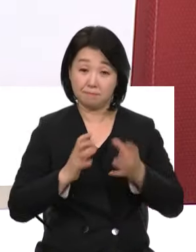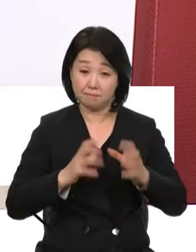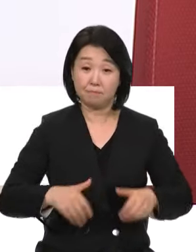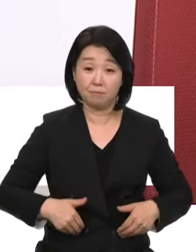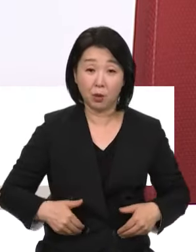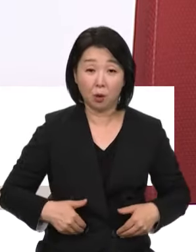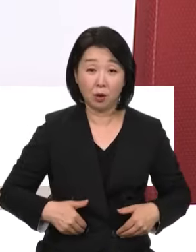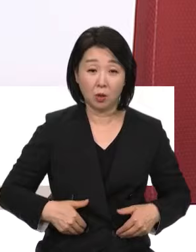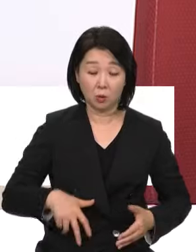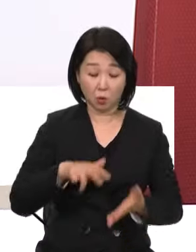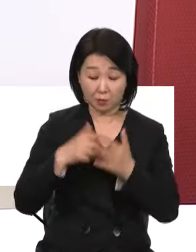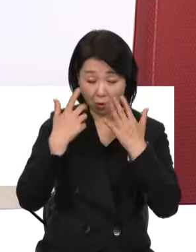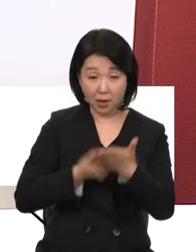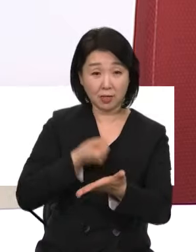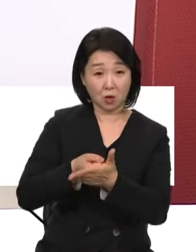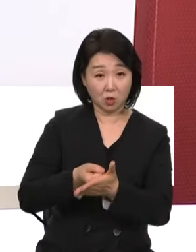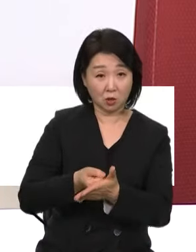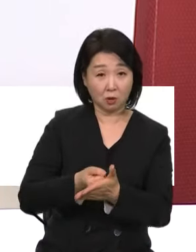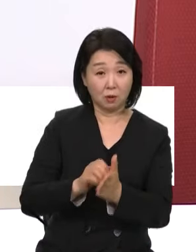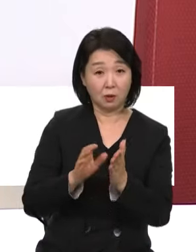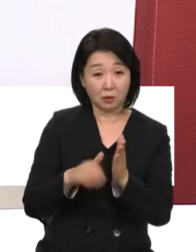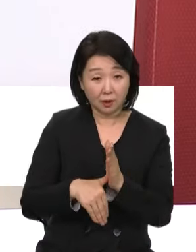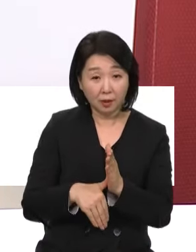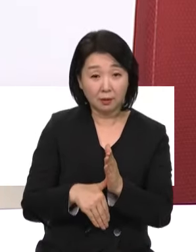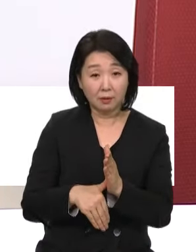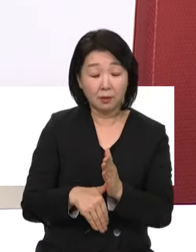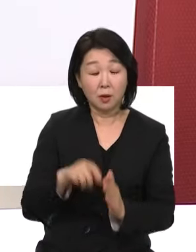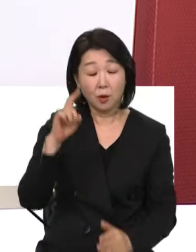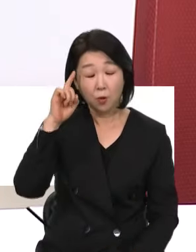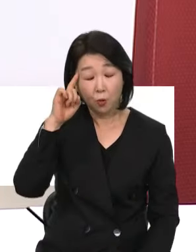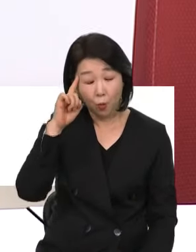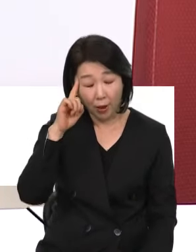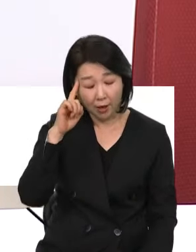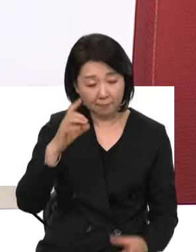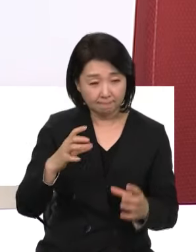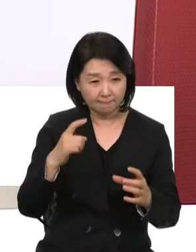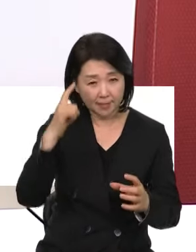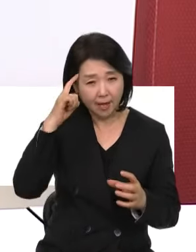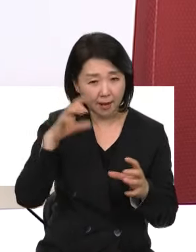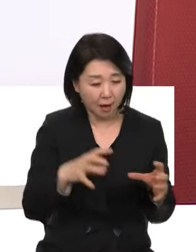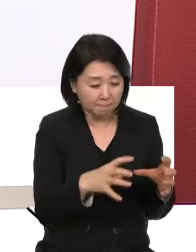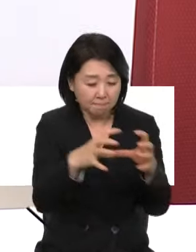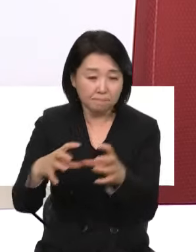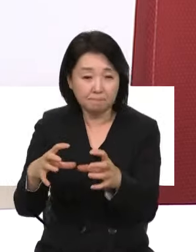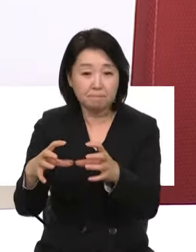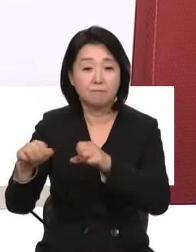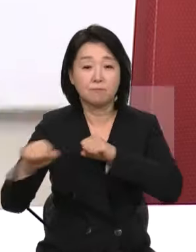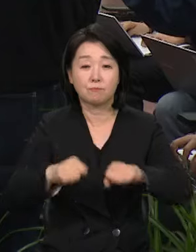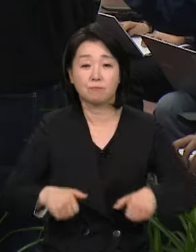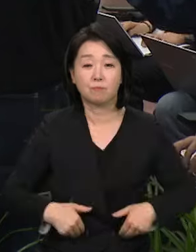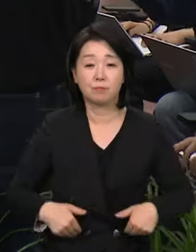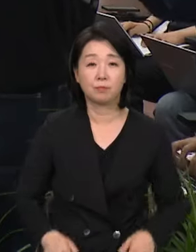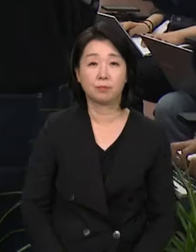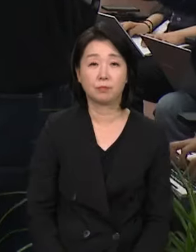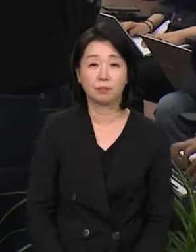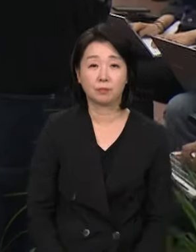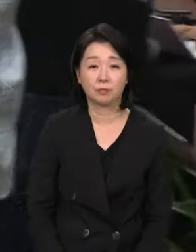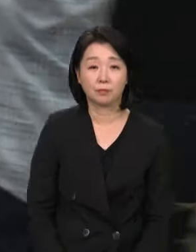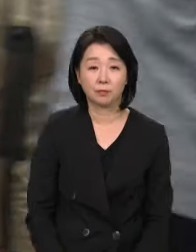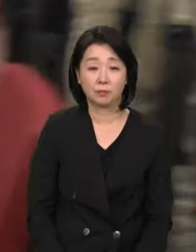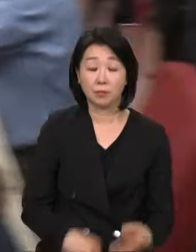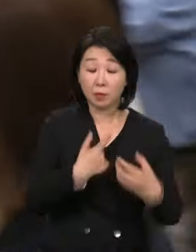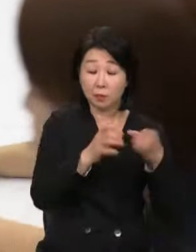그리고 입장이 정해지면은 그때는 단일 대우로 좀 움직여줘야 된다.